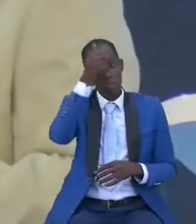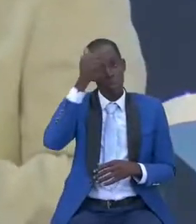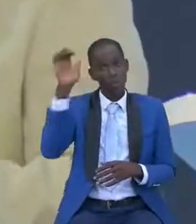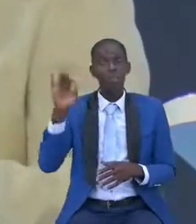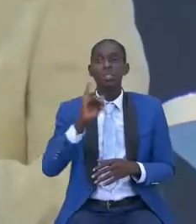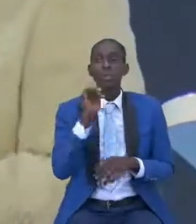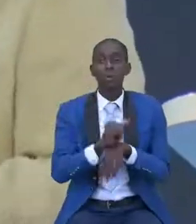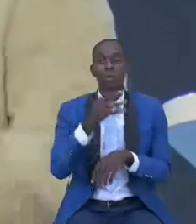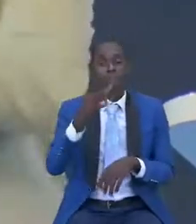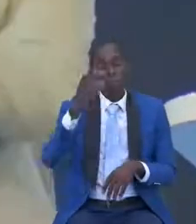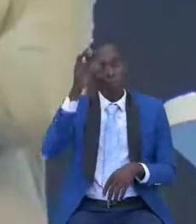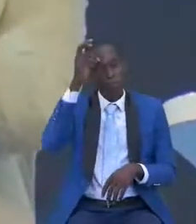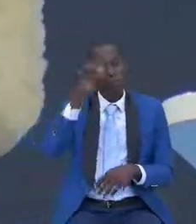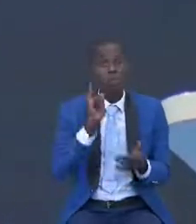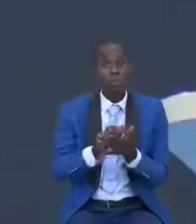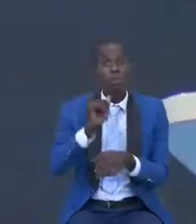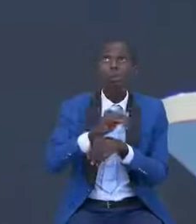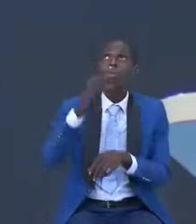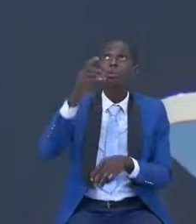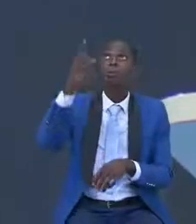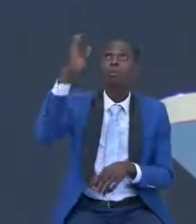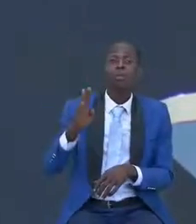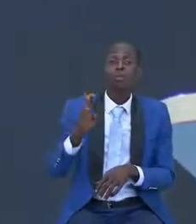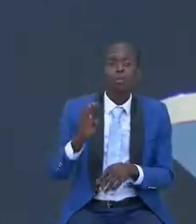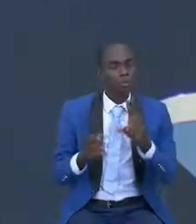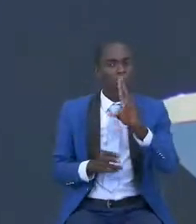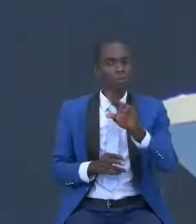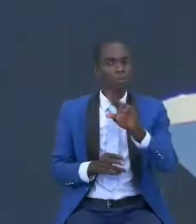La désobéissance est l'œuvre du diable. Est-ce que c'est l'œuvre de Dieu?